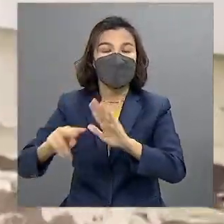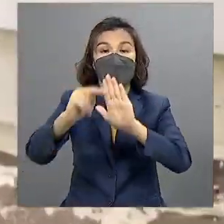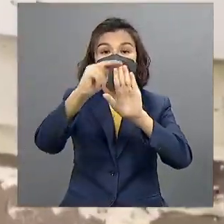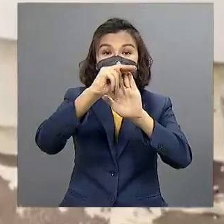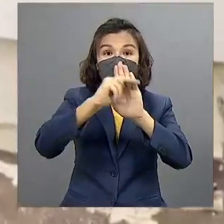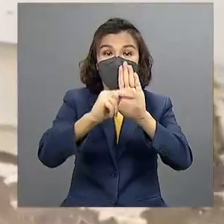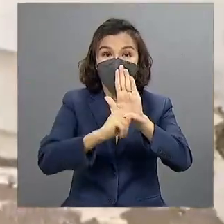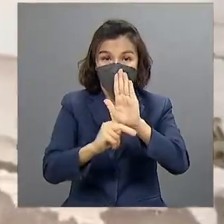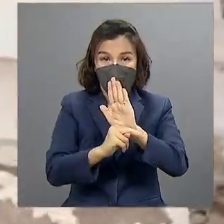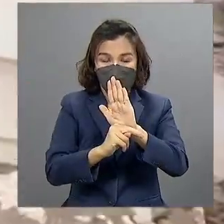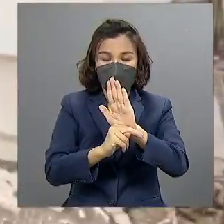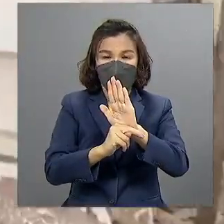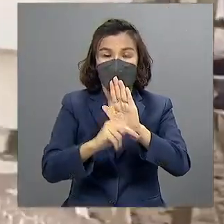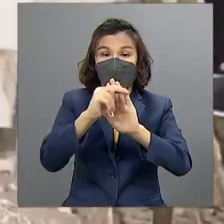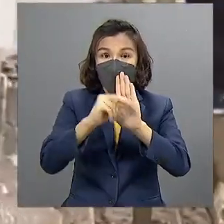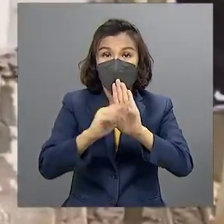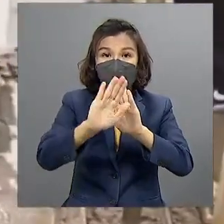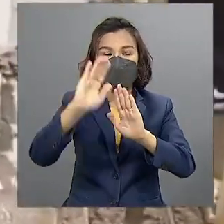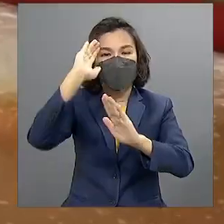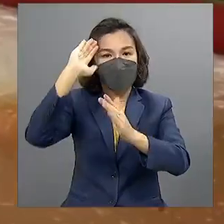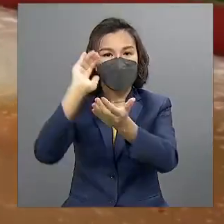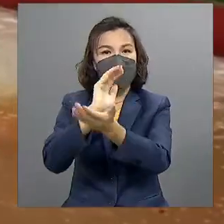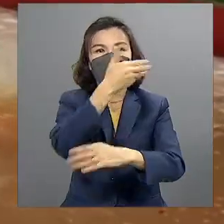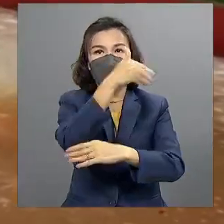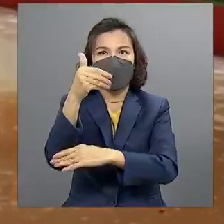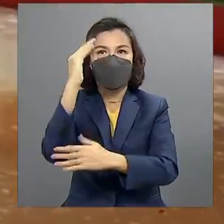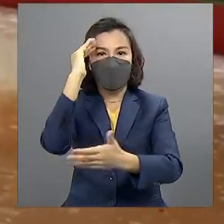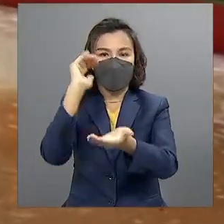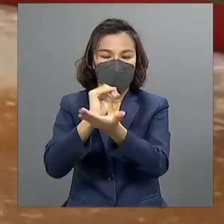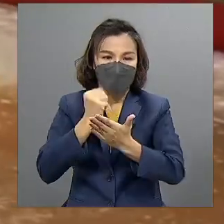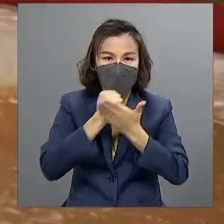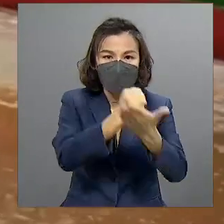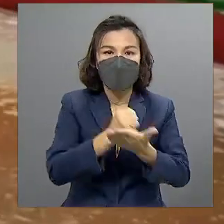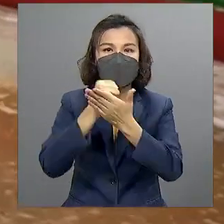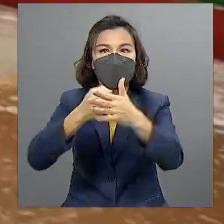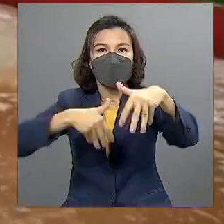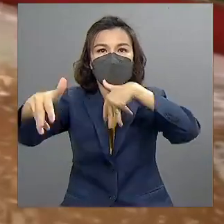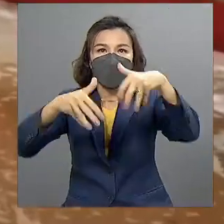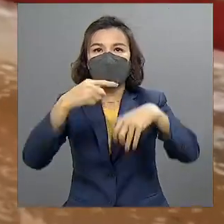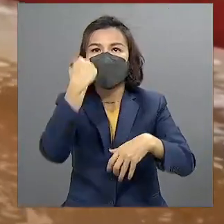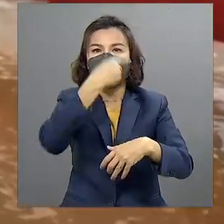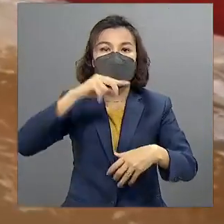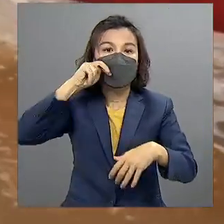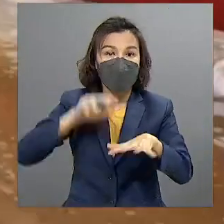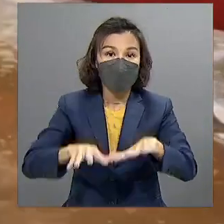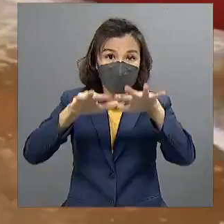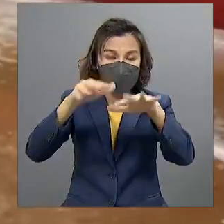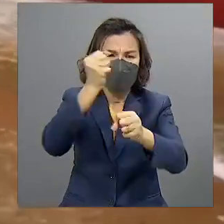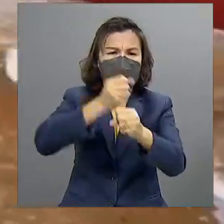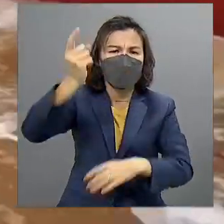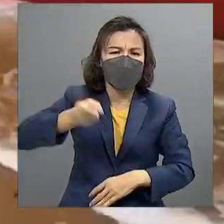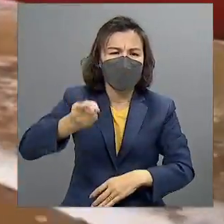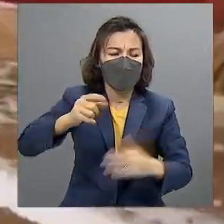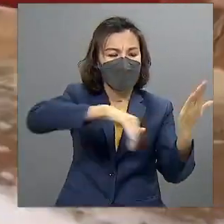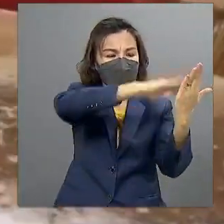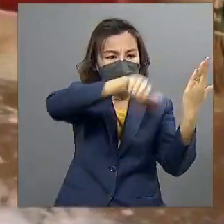ชาการตำรวจแห่งชาติที่ให้ตำรวจเข้าไปช่วยเหลือประชาชนที่เดือดร้อนจากน้ำท่วมโดยต้องทำต่อเนื่องทุกพื้นที่ที่ได้รับความ